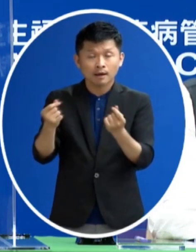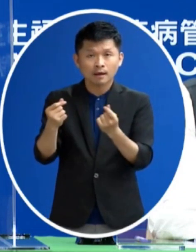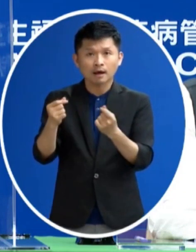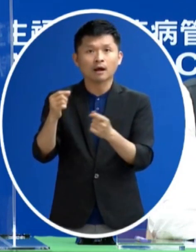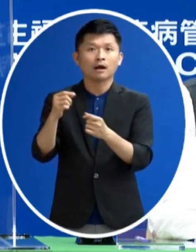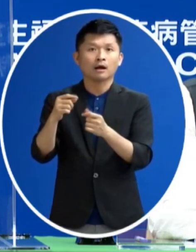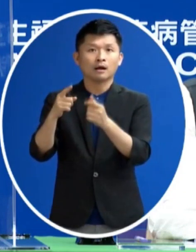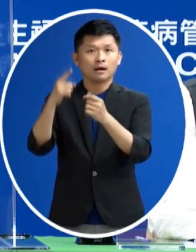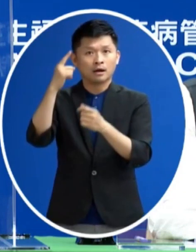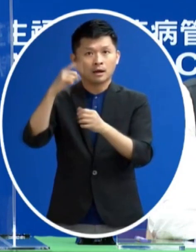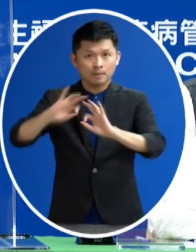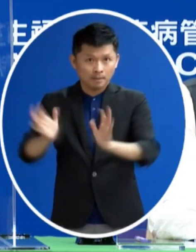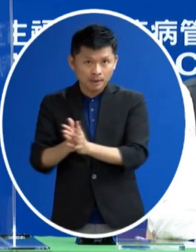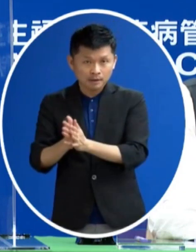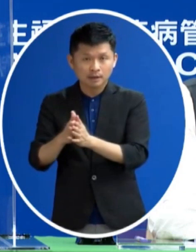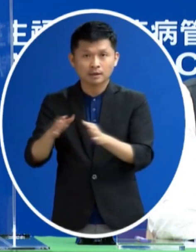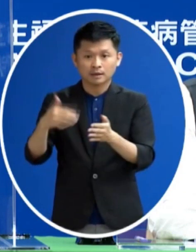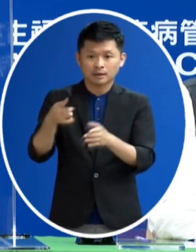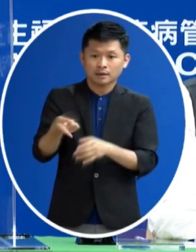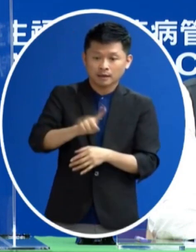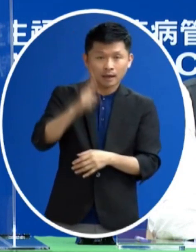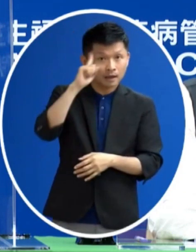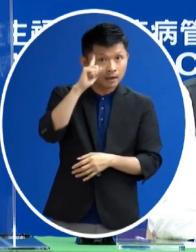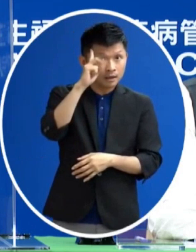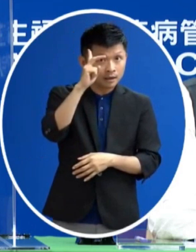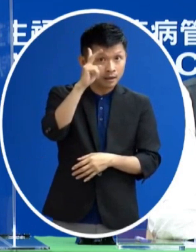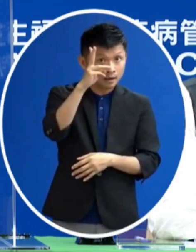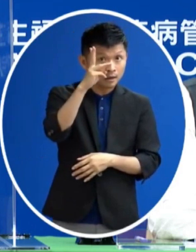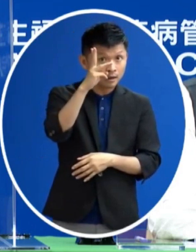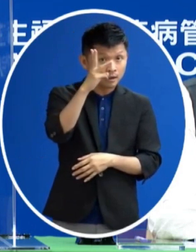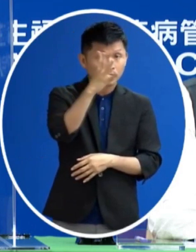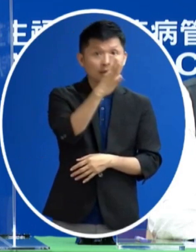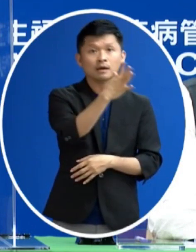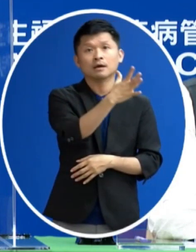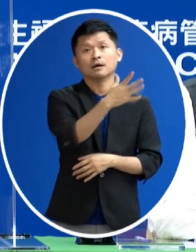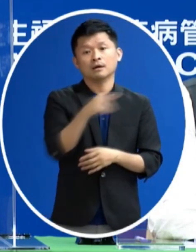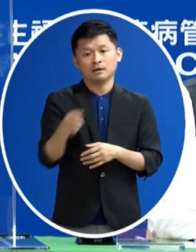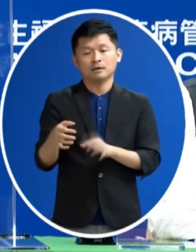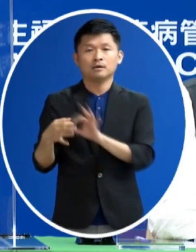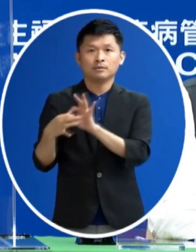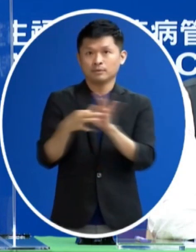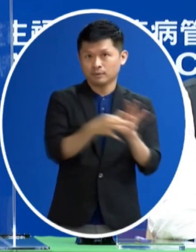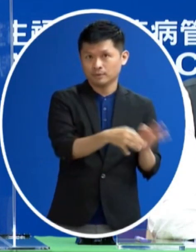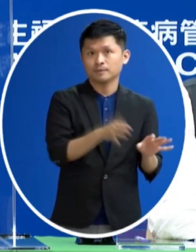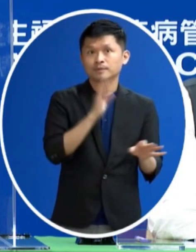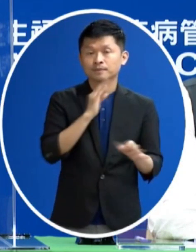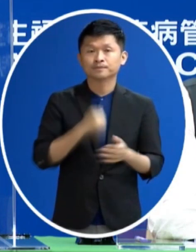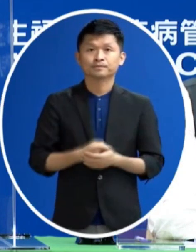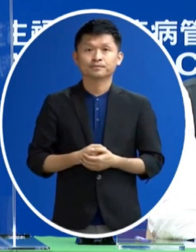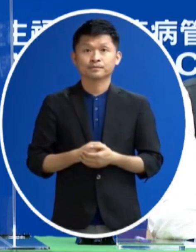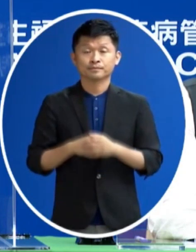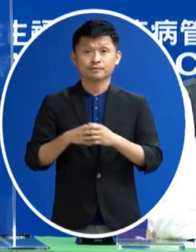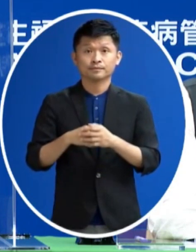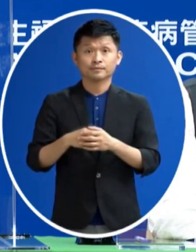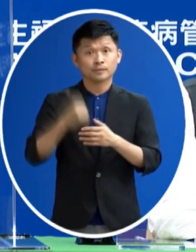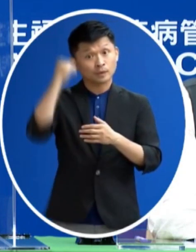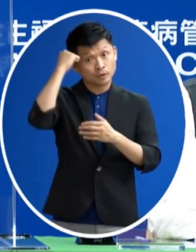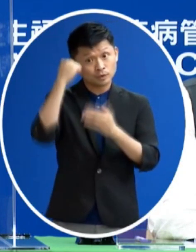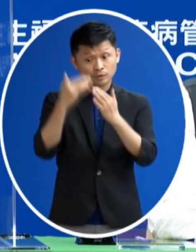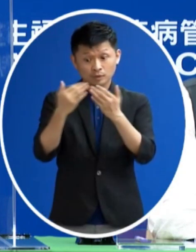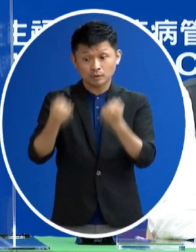后接下来就一二三四，那以这样的一个规定就是为准，不会因为你接到居隔单